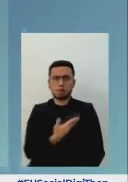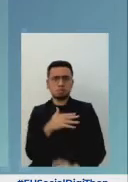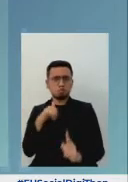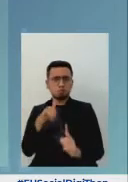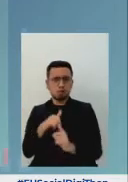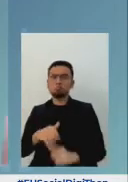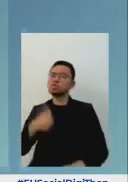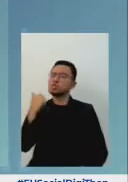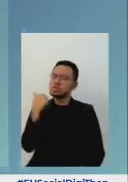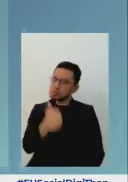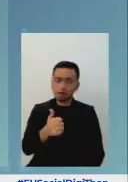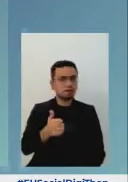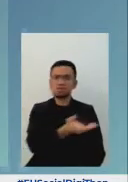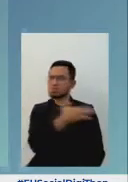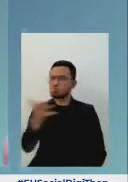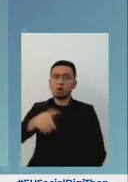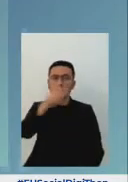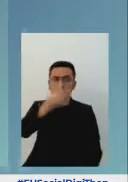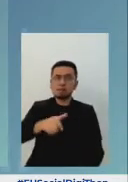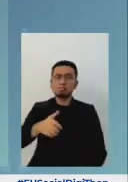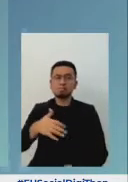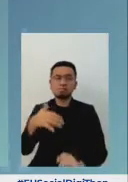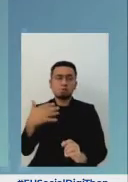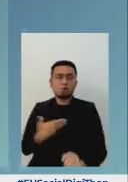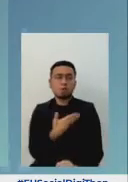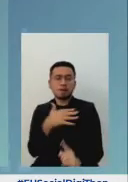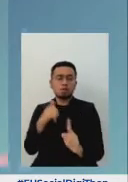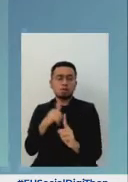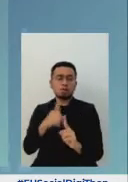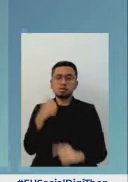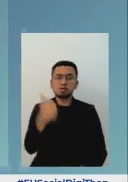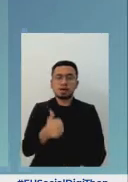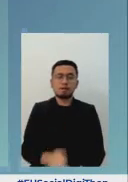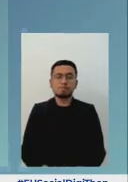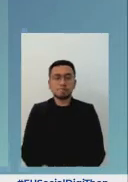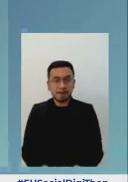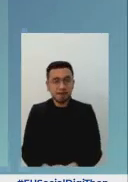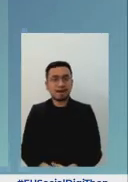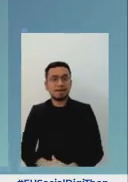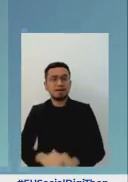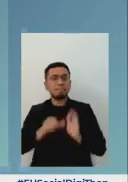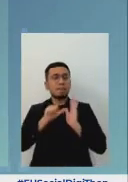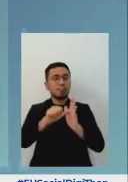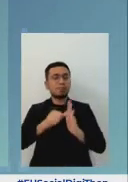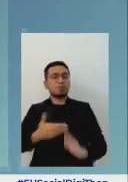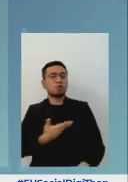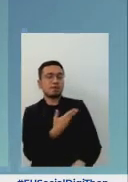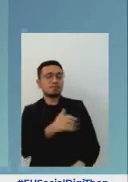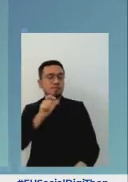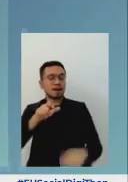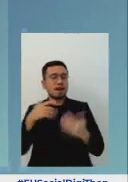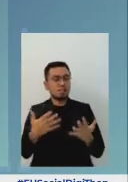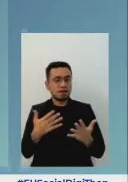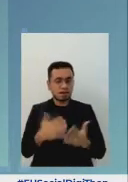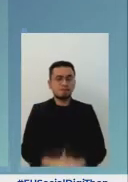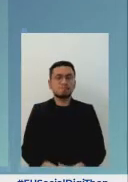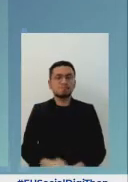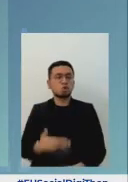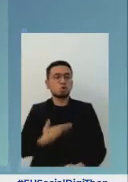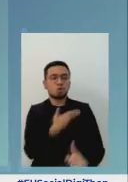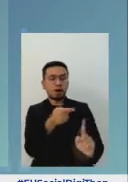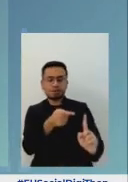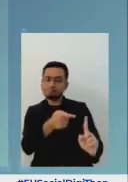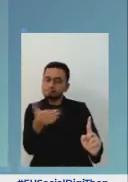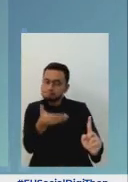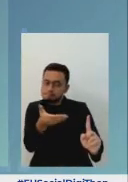bullying itu sendiri. Nah, teman-teman juga bisa menolong korban bullying dengan cara mendengarkan, membangkitkan semangat korban, blok